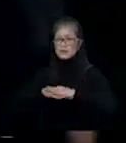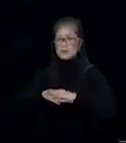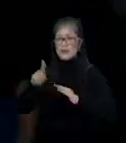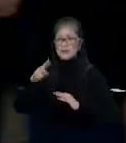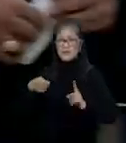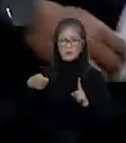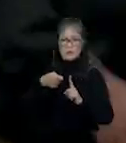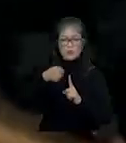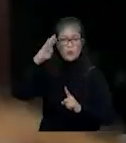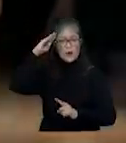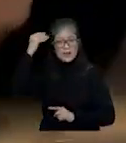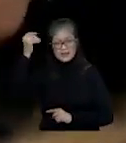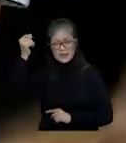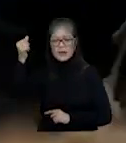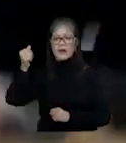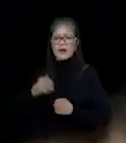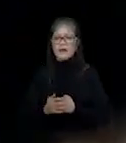putranya.